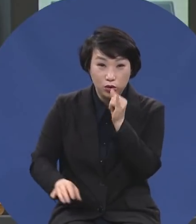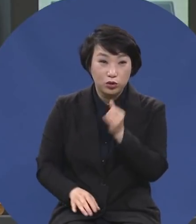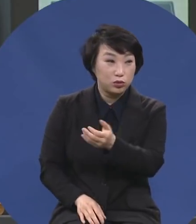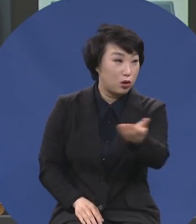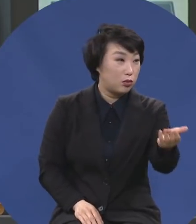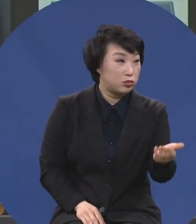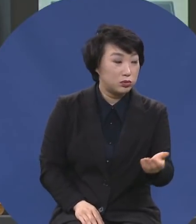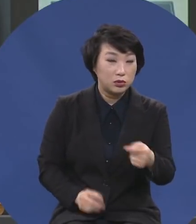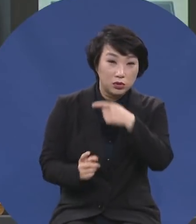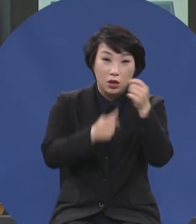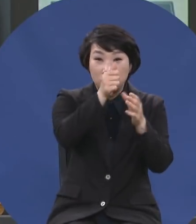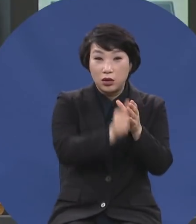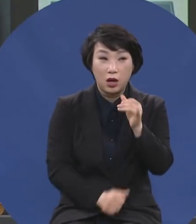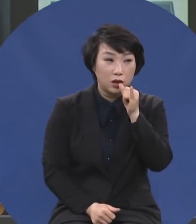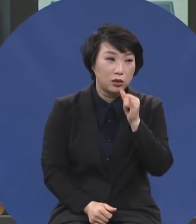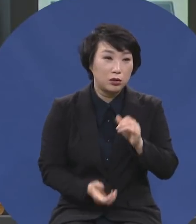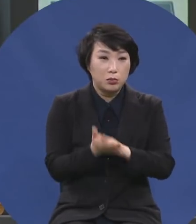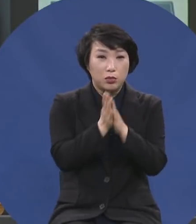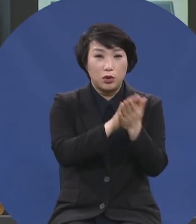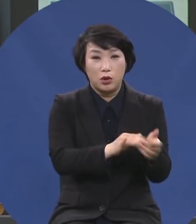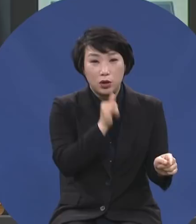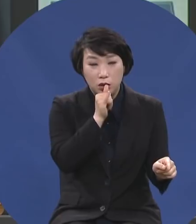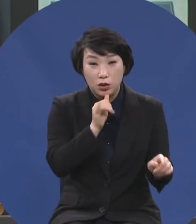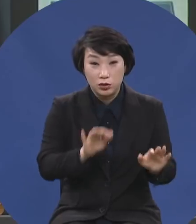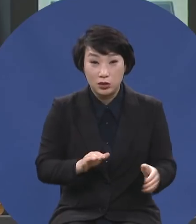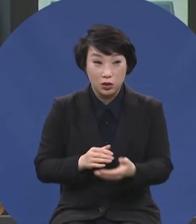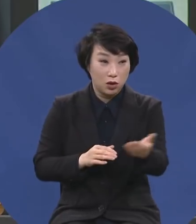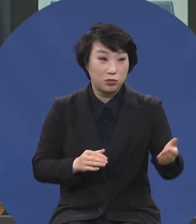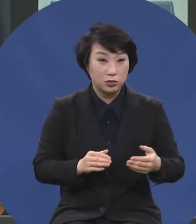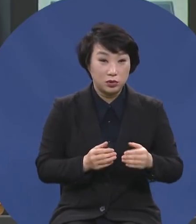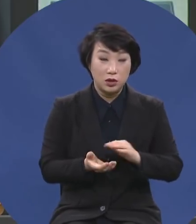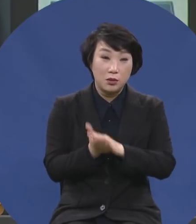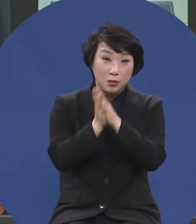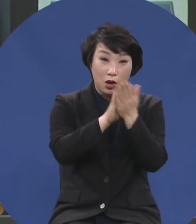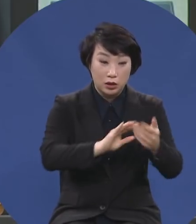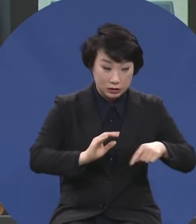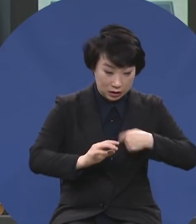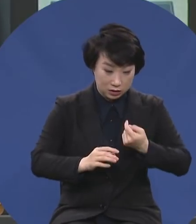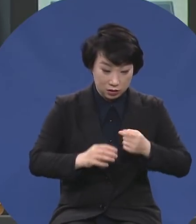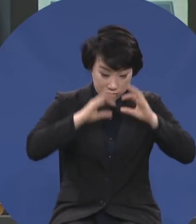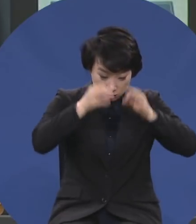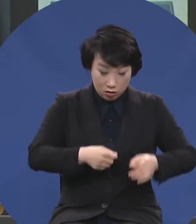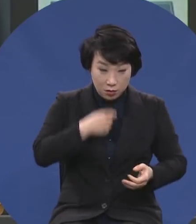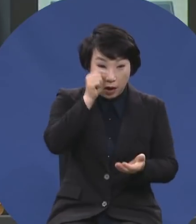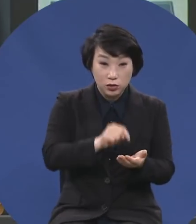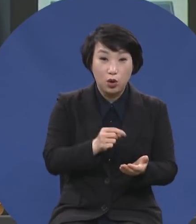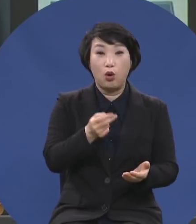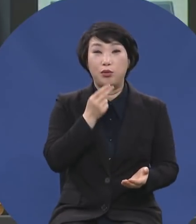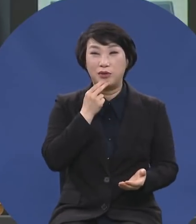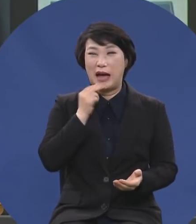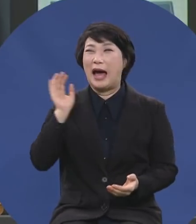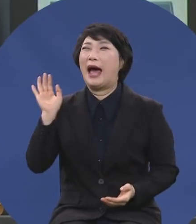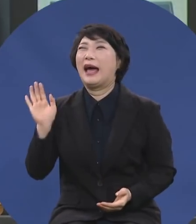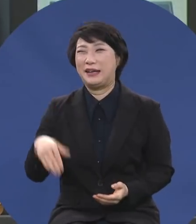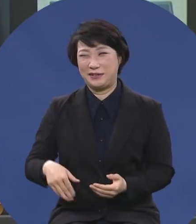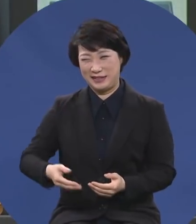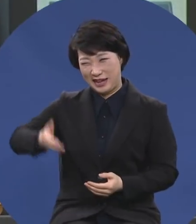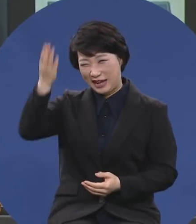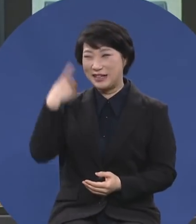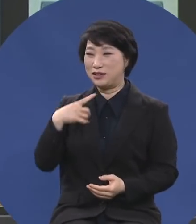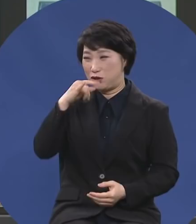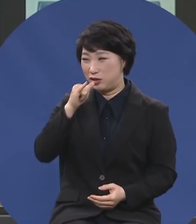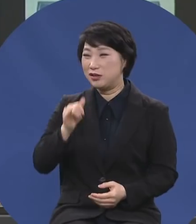파기하고 타락해버렸다는 거예요. 근데 타락한 자기를 발견하지 못하며 한때는 다 그런 때가 있다고 하는